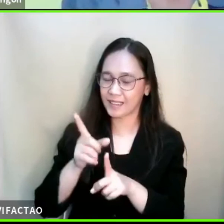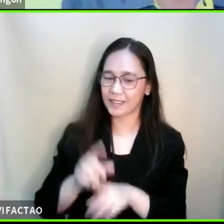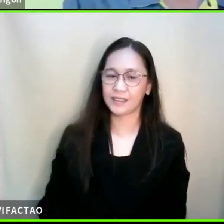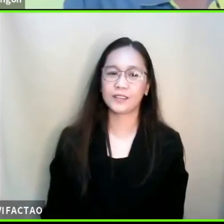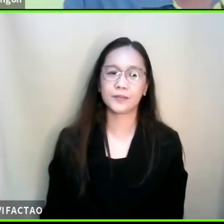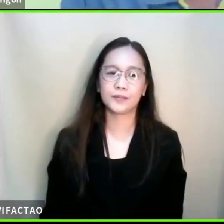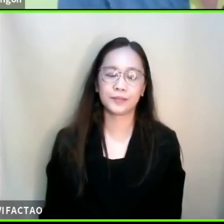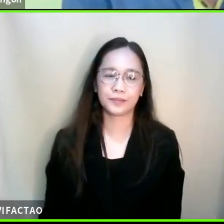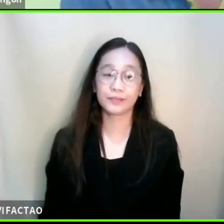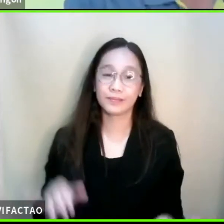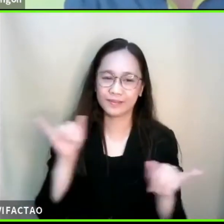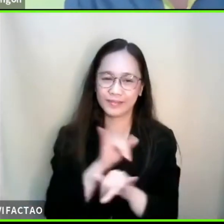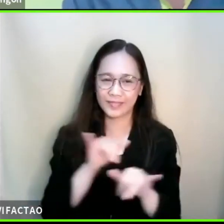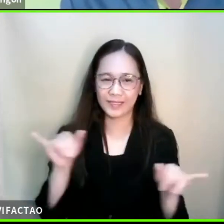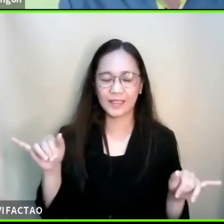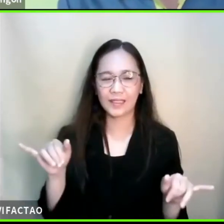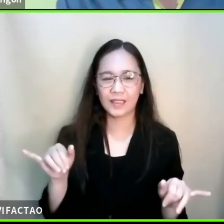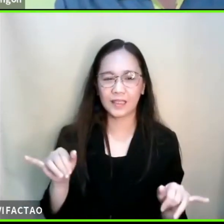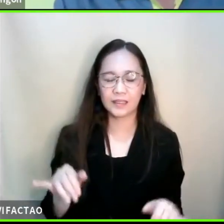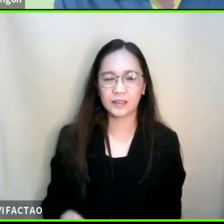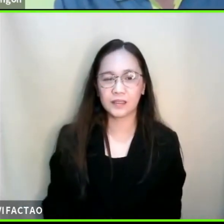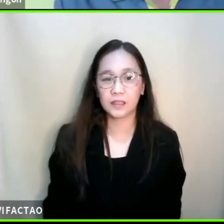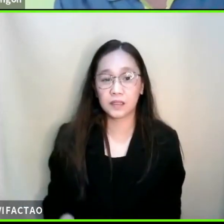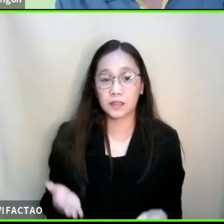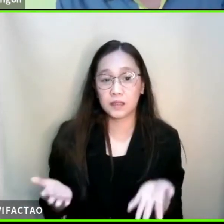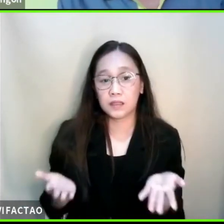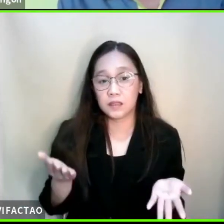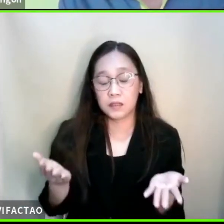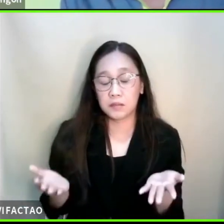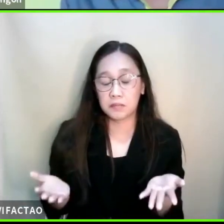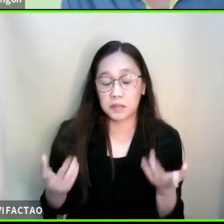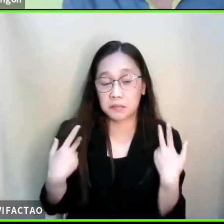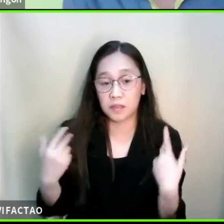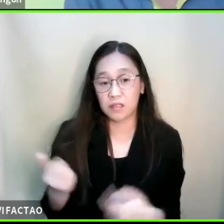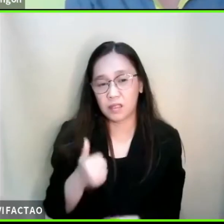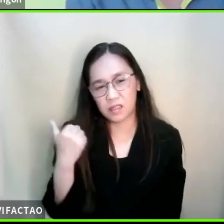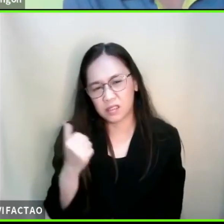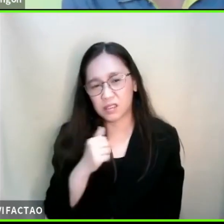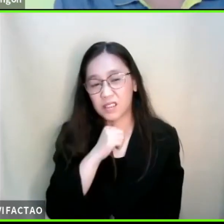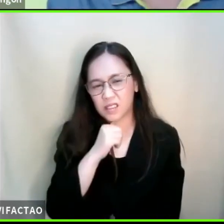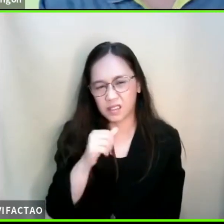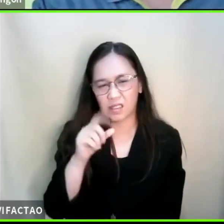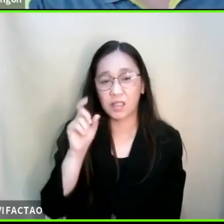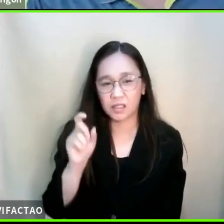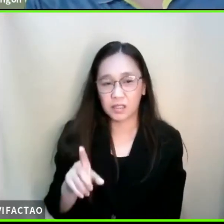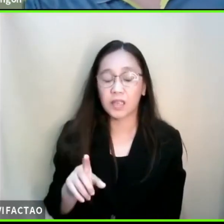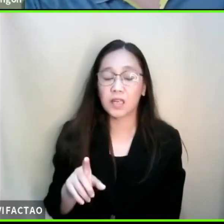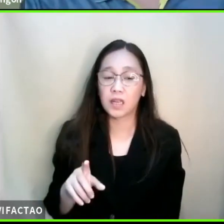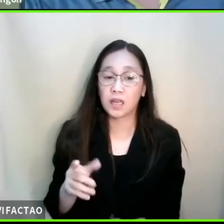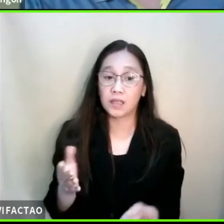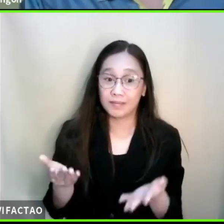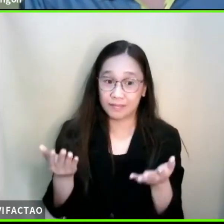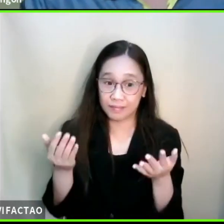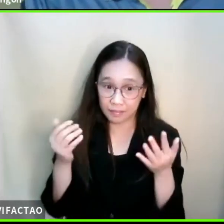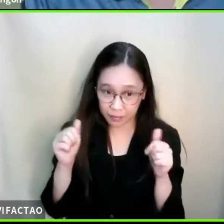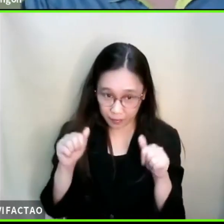Yes, same po, sir. I think baka po may iba din na hindi yun tinanong pero maaring nasagot din po on